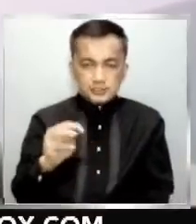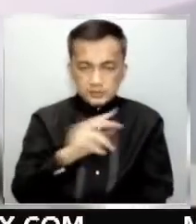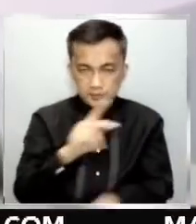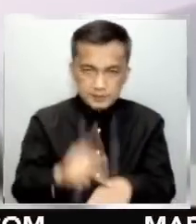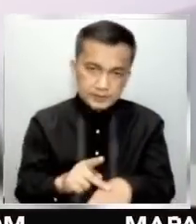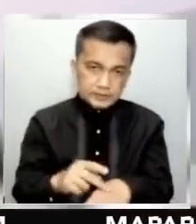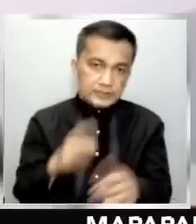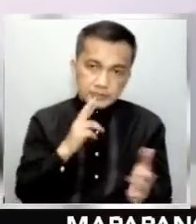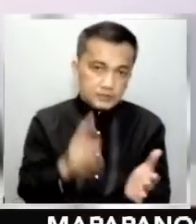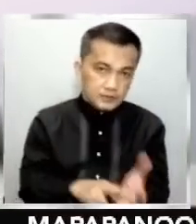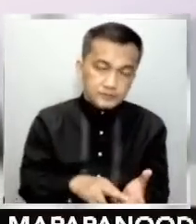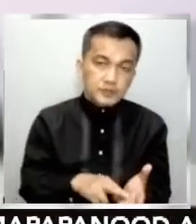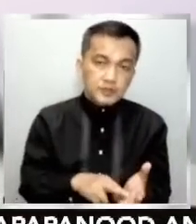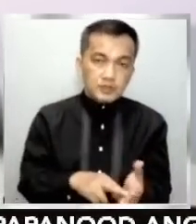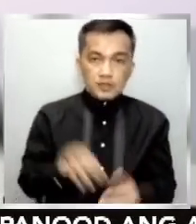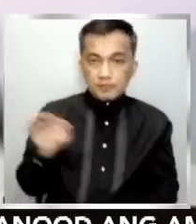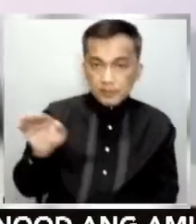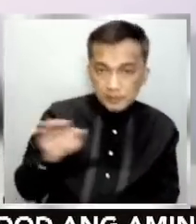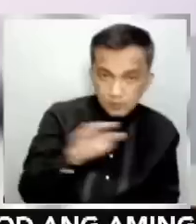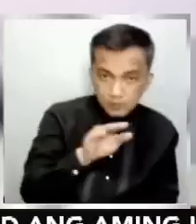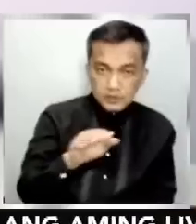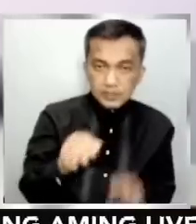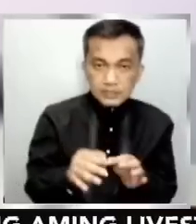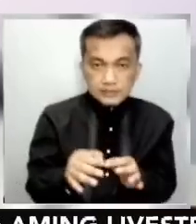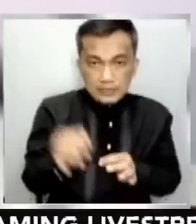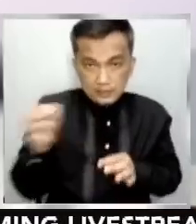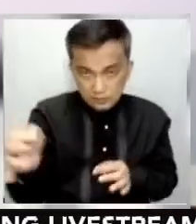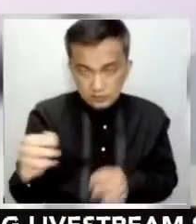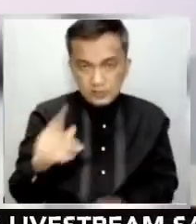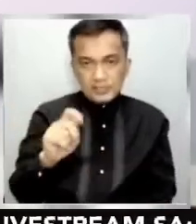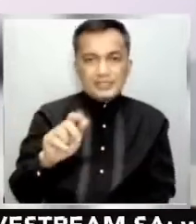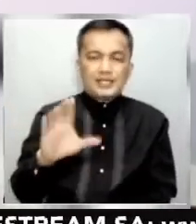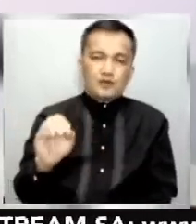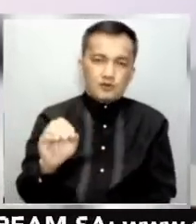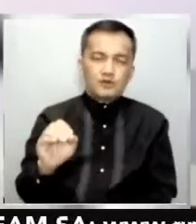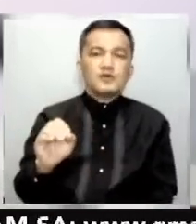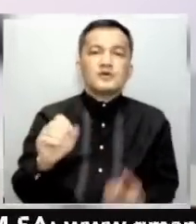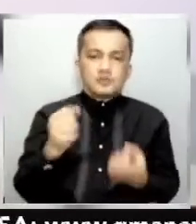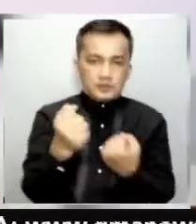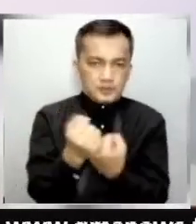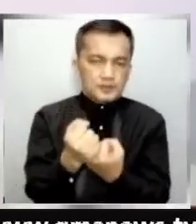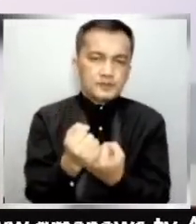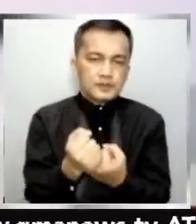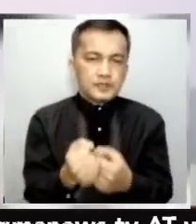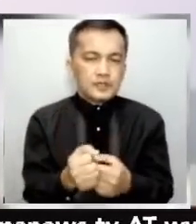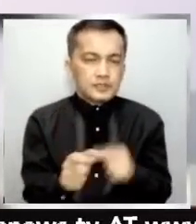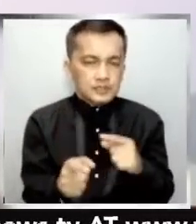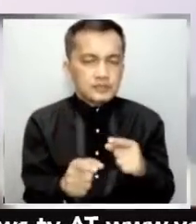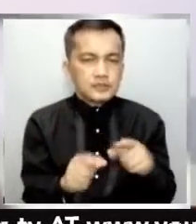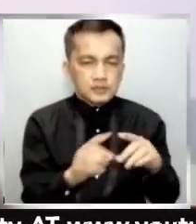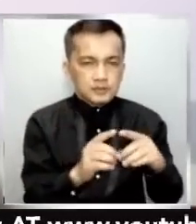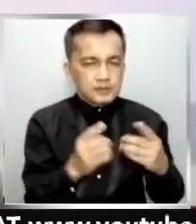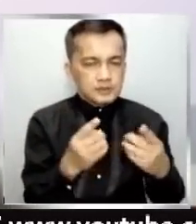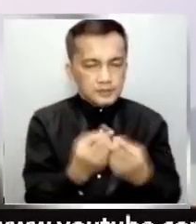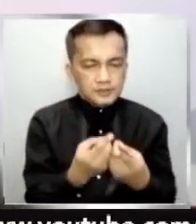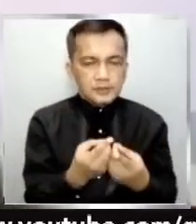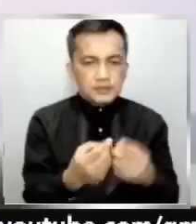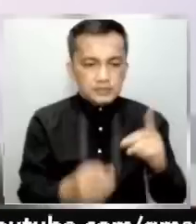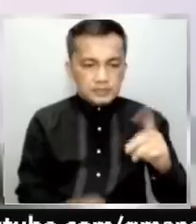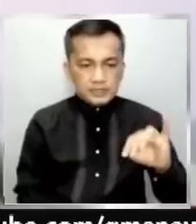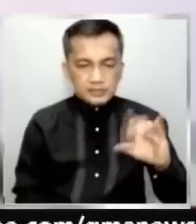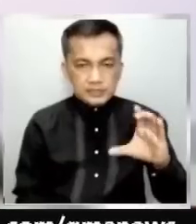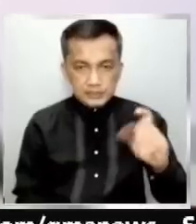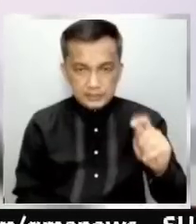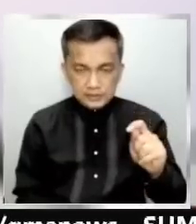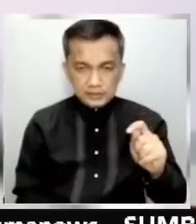Kaya ang panawagang extension ng mga telco, suportado na ng Trade Department. Ang sagot ng DICT na